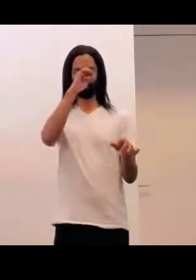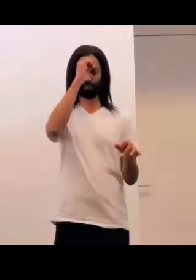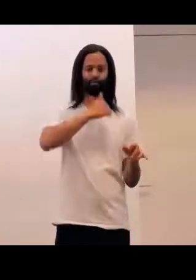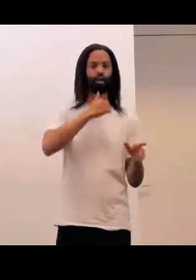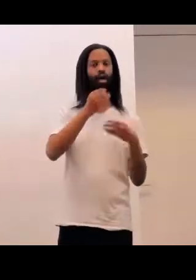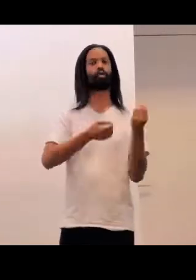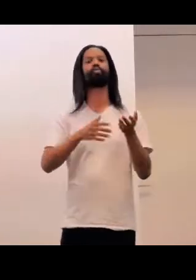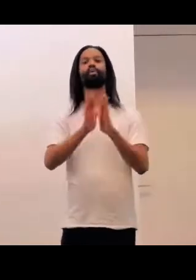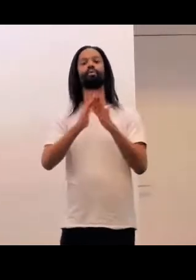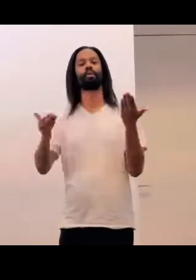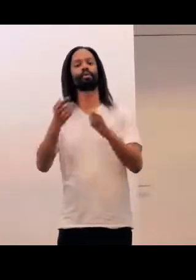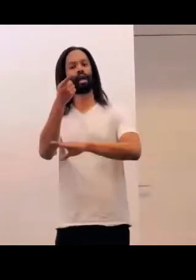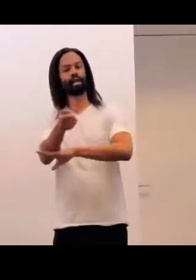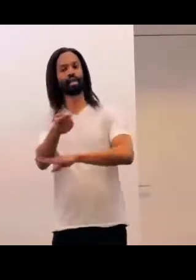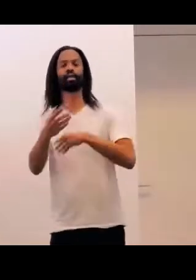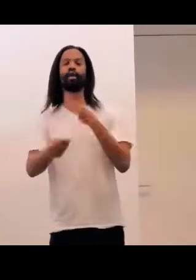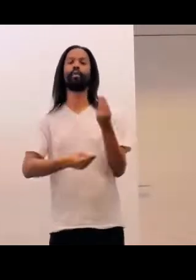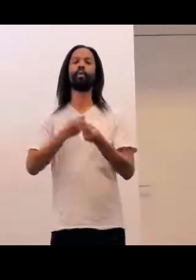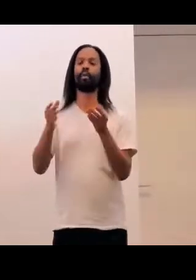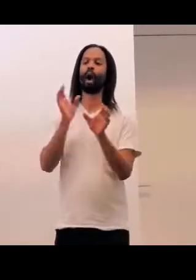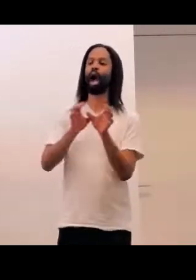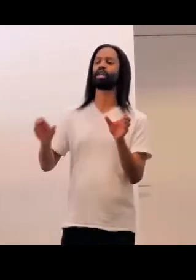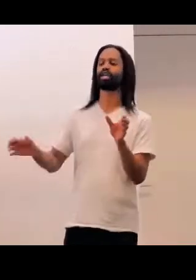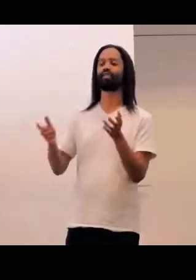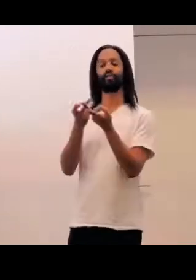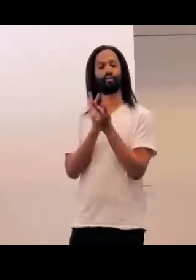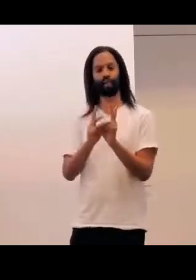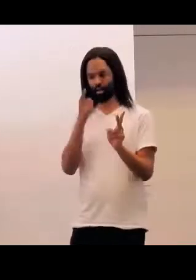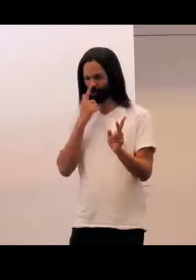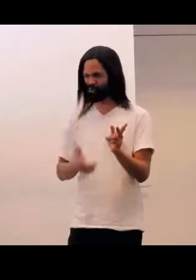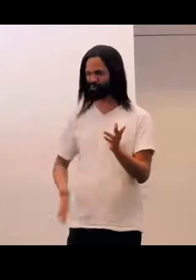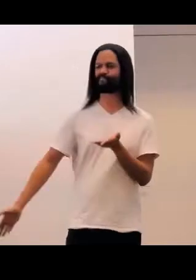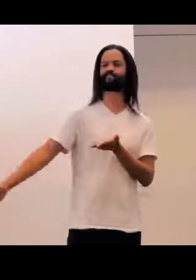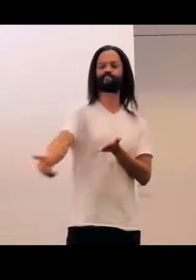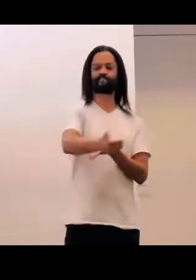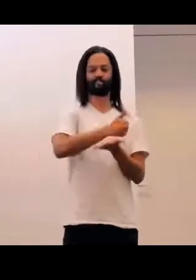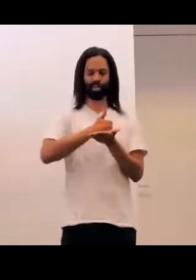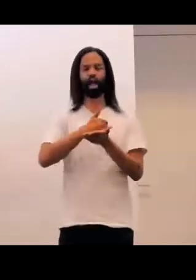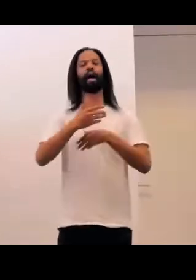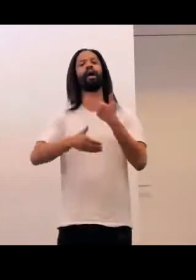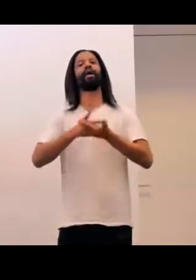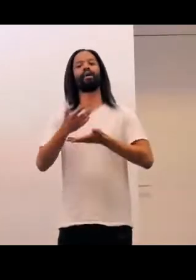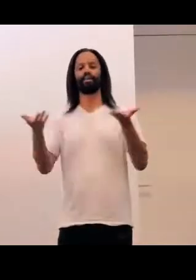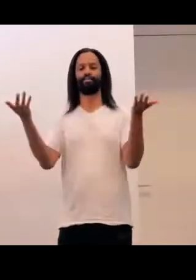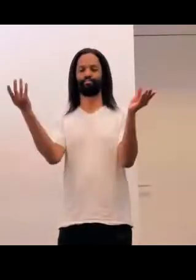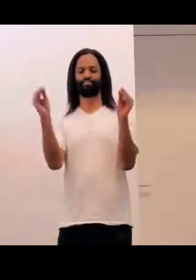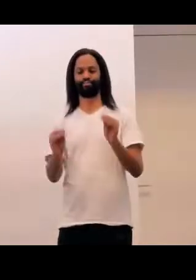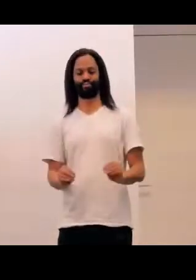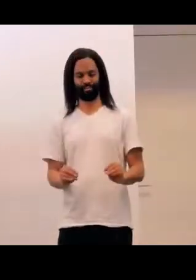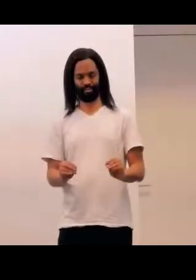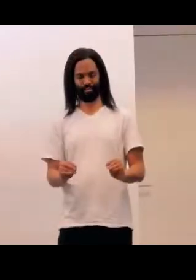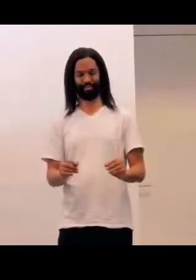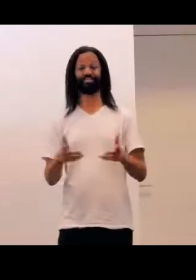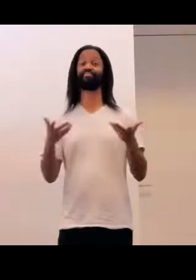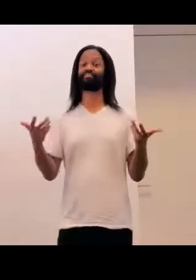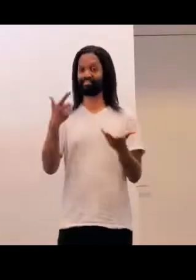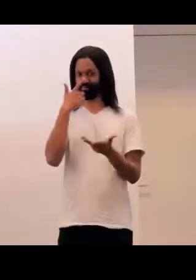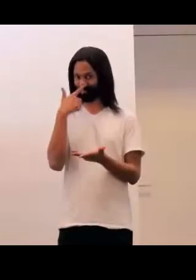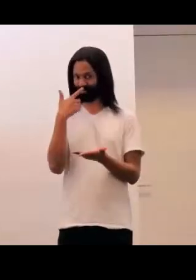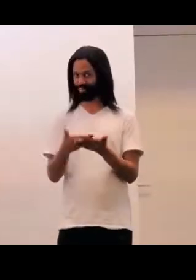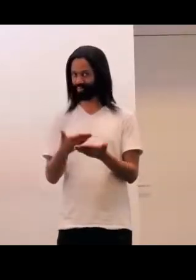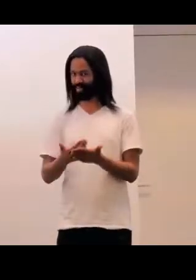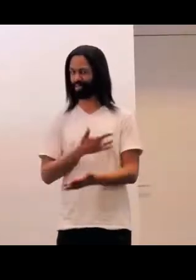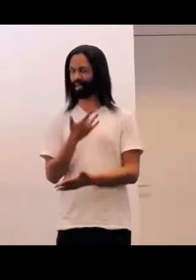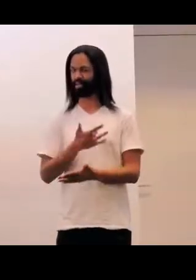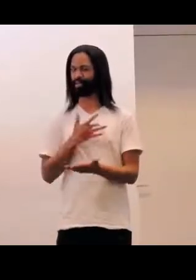bibliothèque Stanislas ou des archives municipales. Voilà, c'est un projet intéressant parce qu'il fait écho, par ailleurs, je le mentionne pour